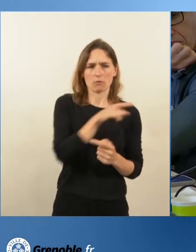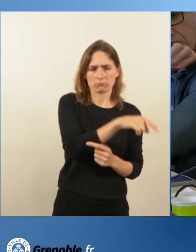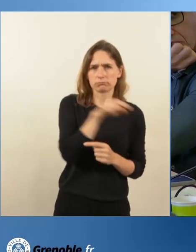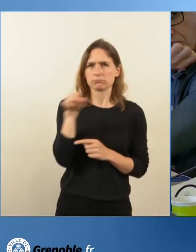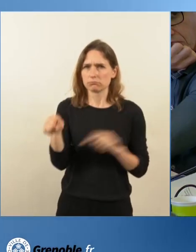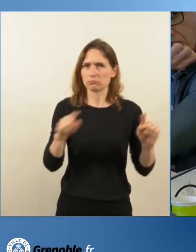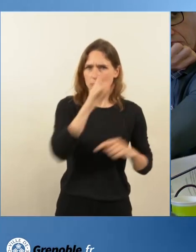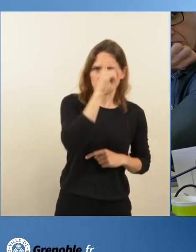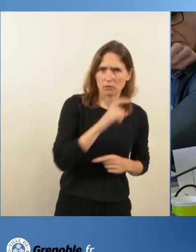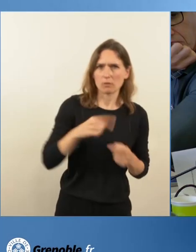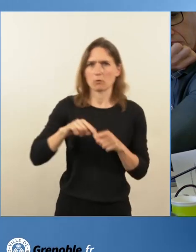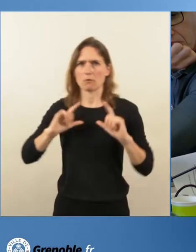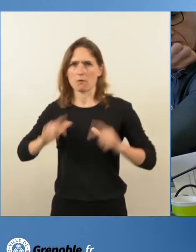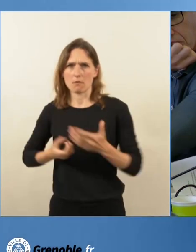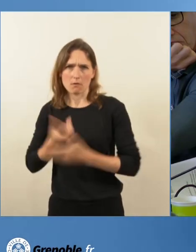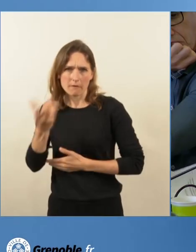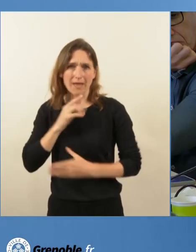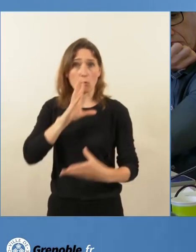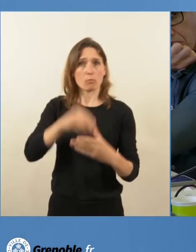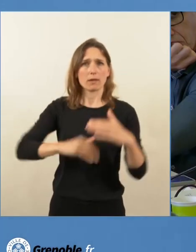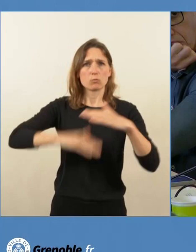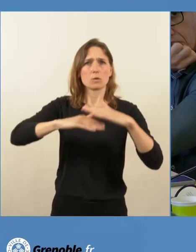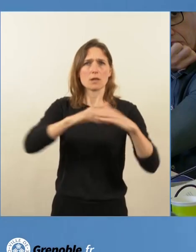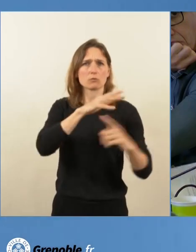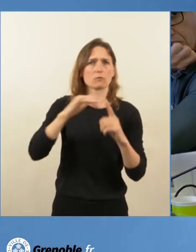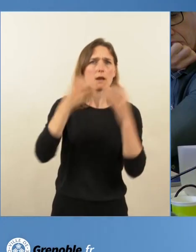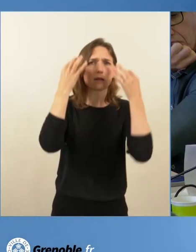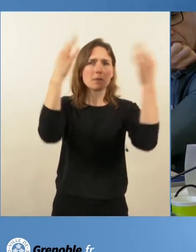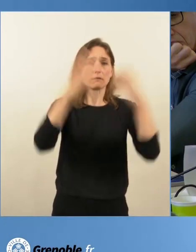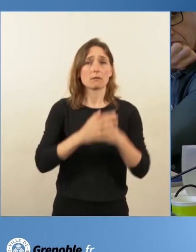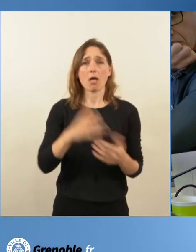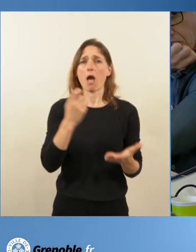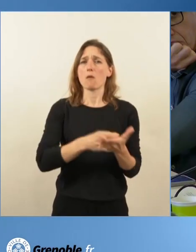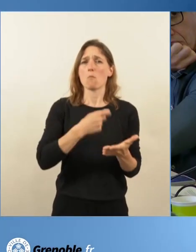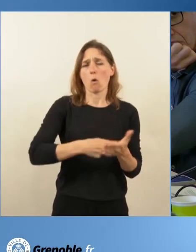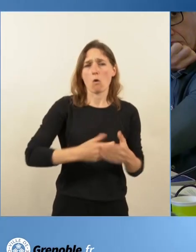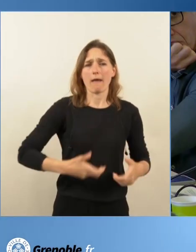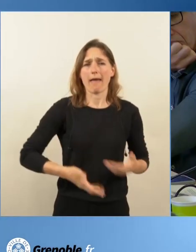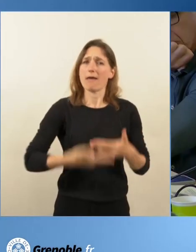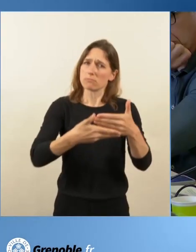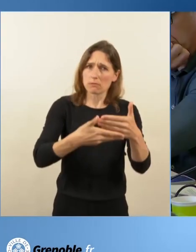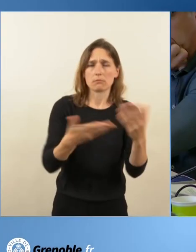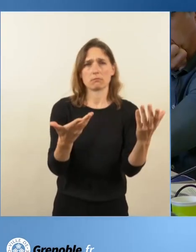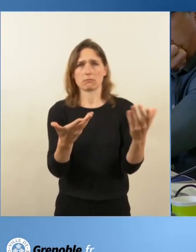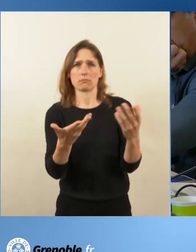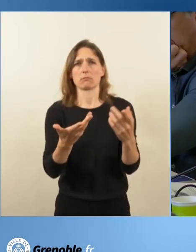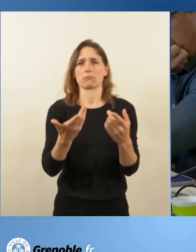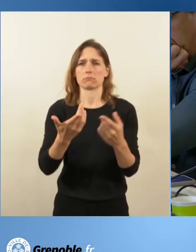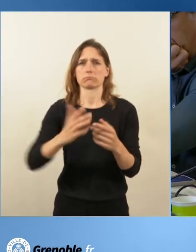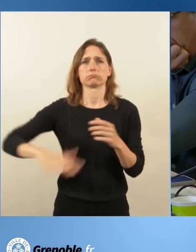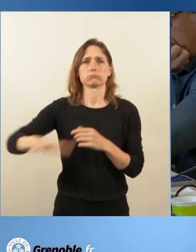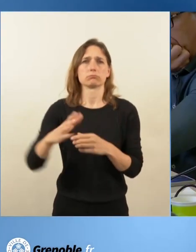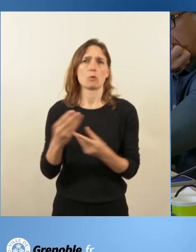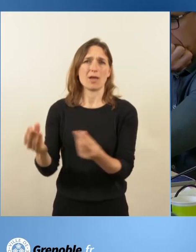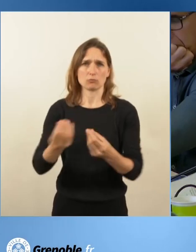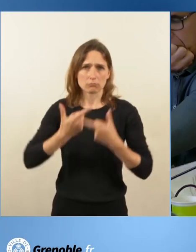sur le bouclier social et climatique les impôts levés ne viennent absolument pas contribuer à une plus grande émancipation ou accès à la culture